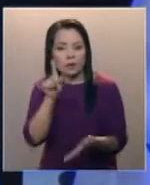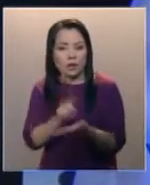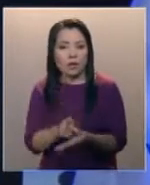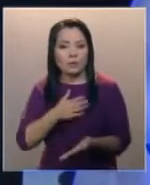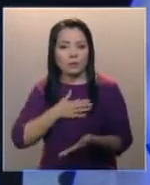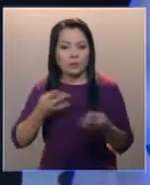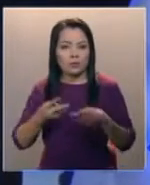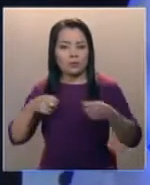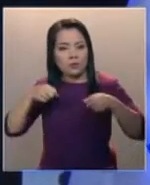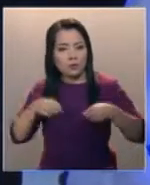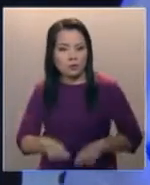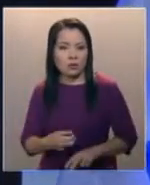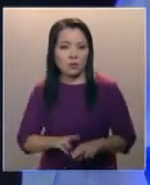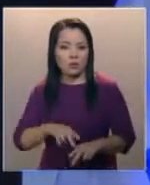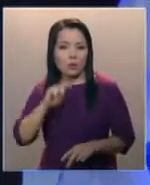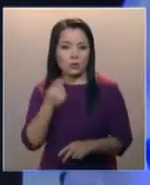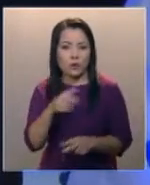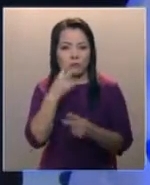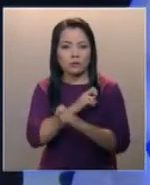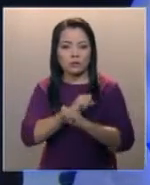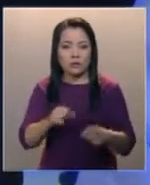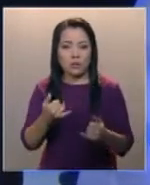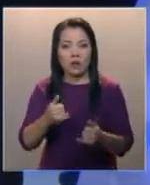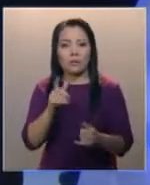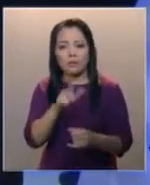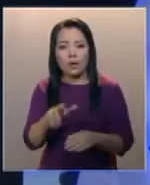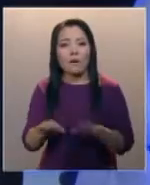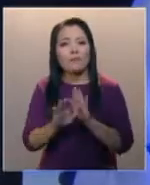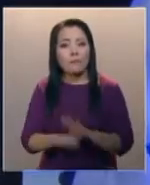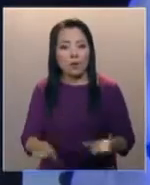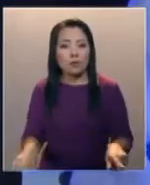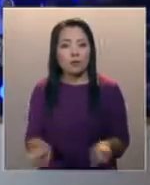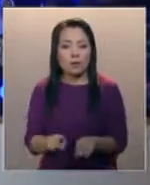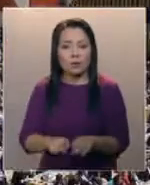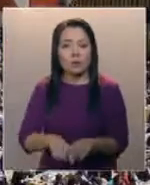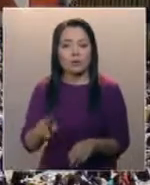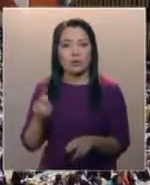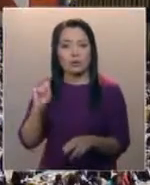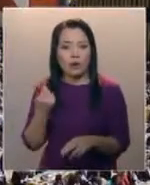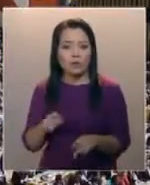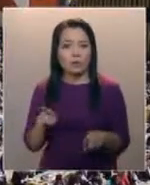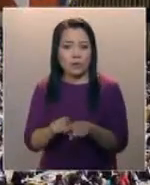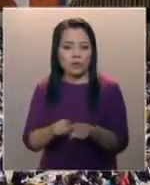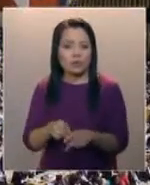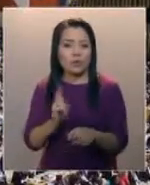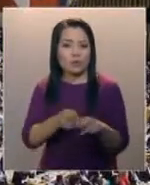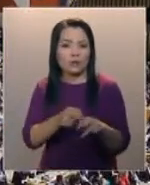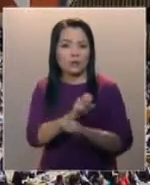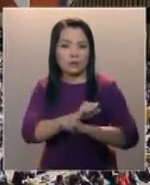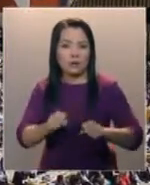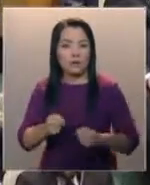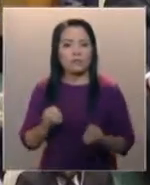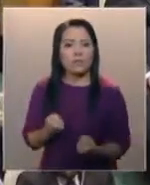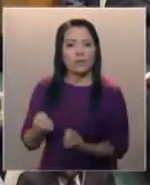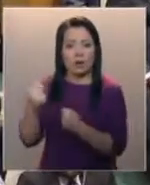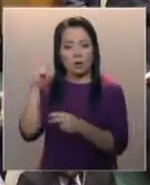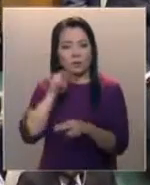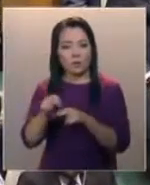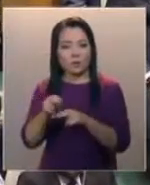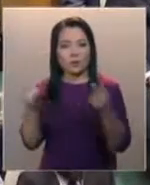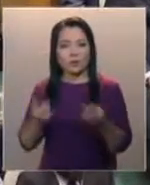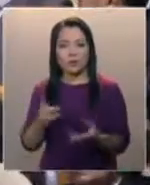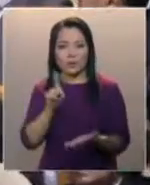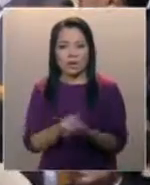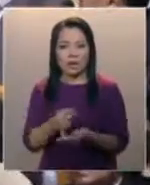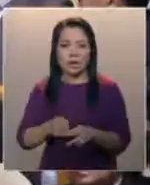Соғысқа қарамастан әлемдегі бірде-бір бала ондай мүмкіндіктен құр қалмауы тиіс. Тұрақты даму жөніндегі саммиттің ресми ашылу